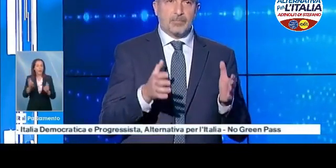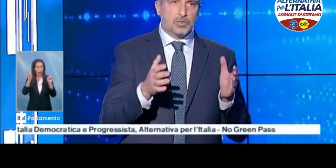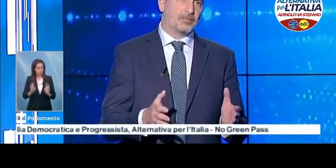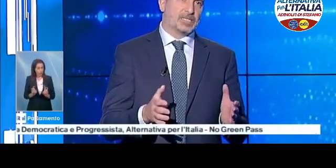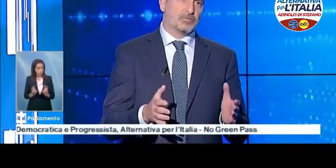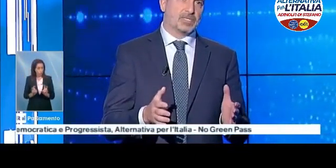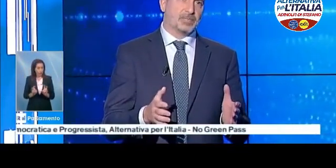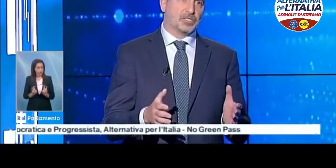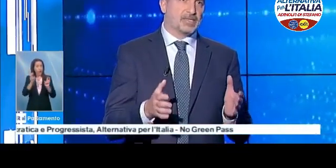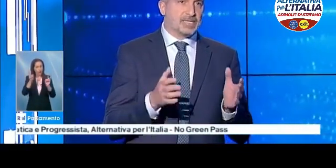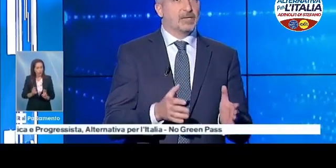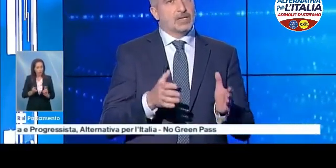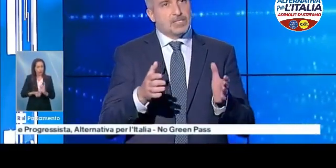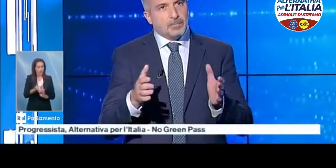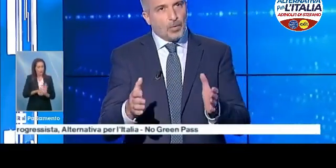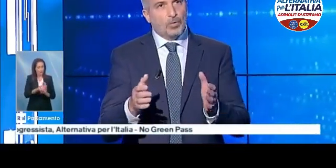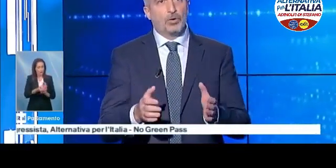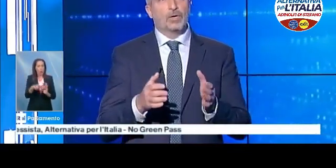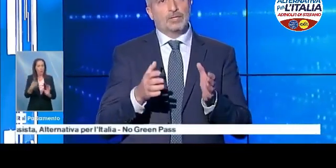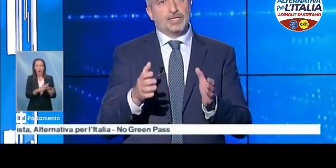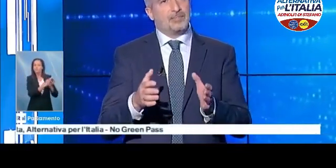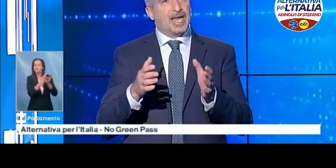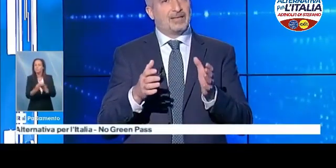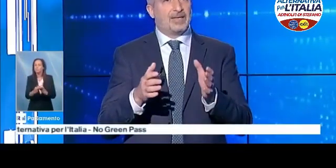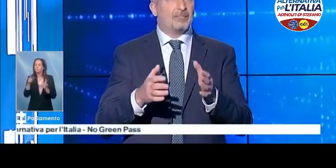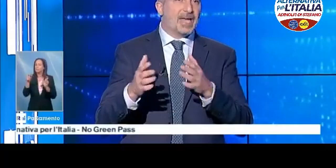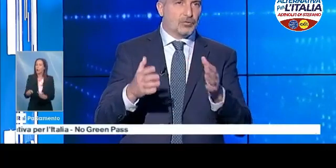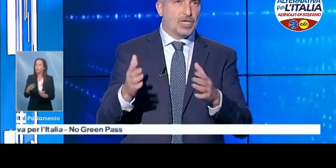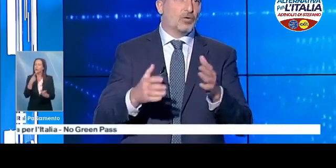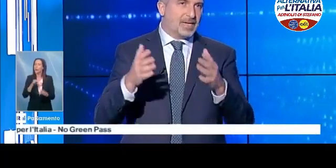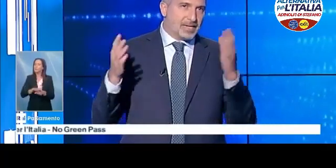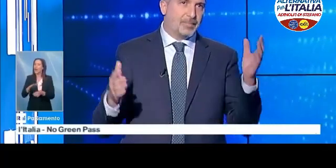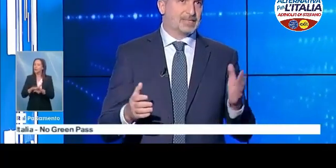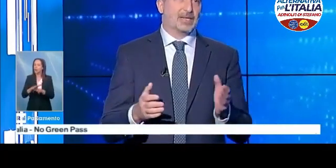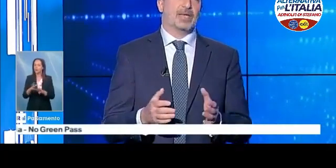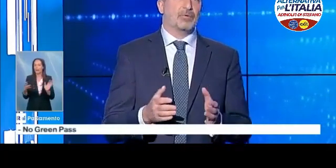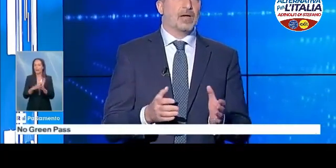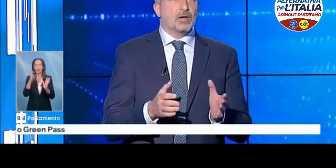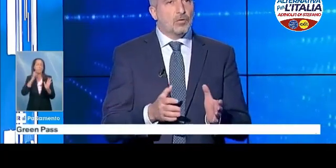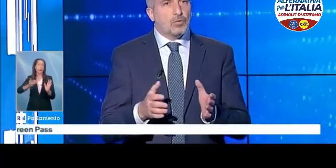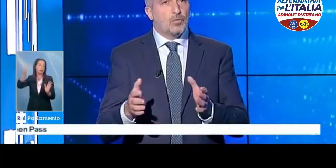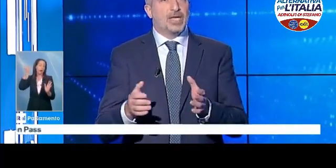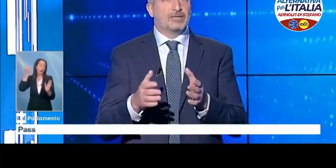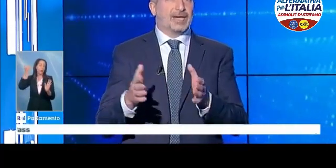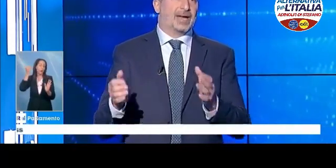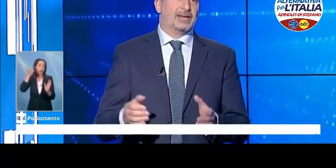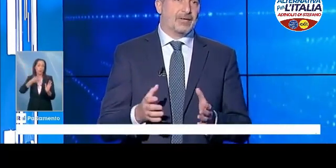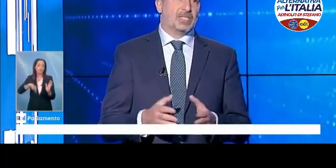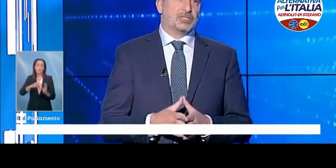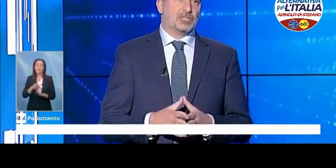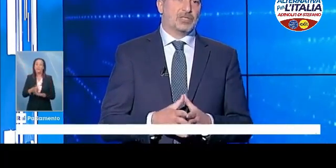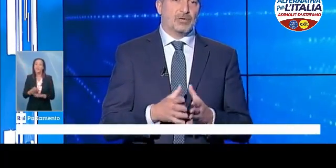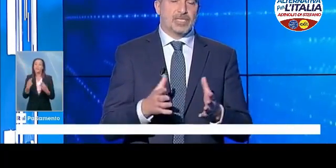emergenze perché poi sulla base di queste emergenze si impongono determinati metodi, come il Green Pass all'epoca, con cui entrare